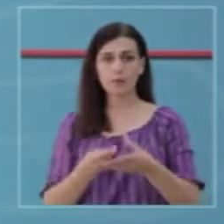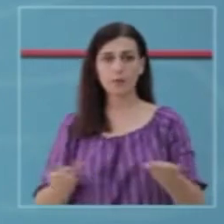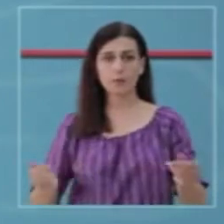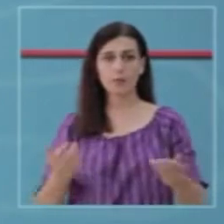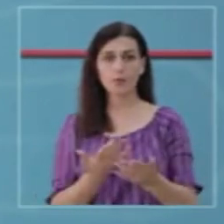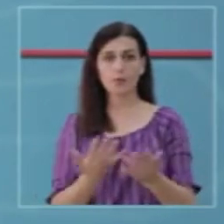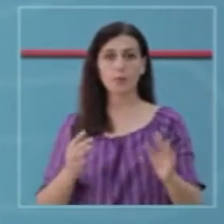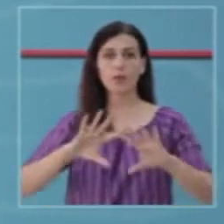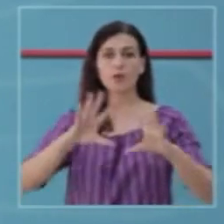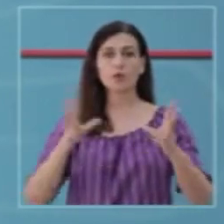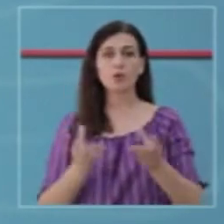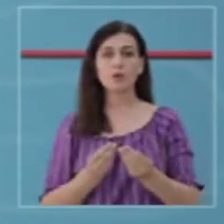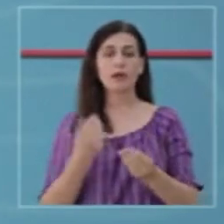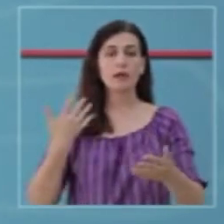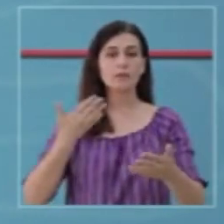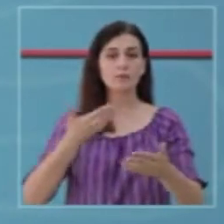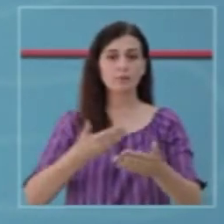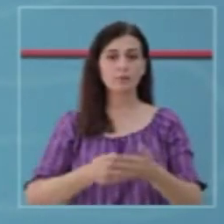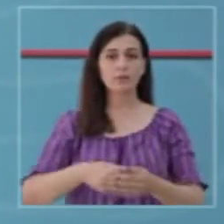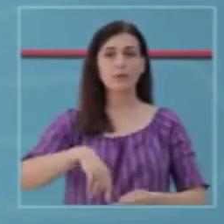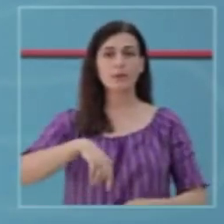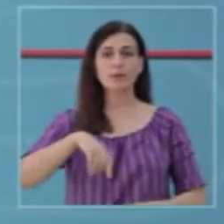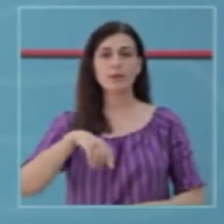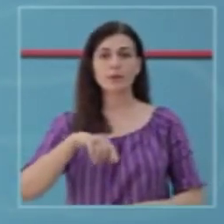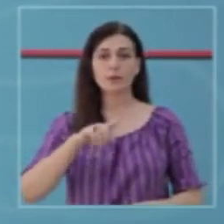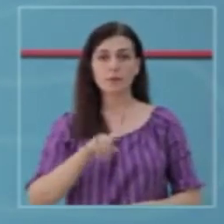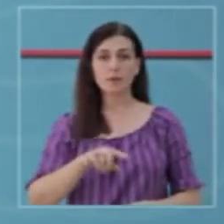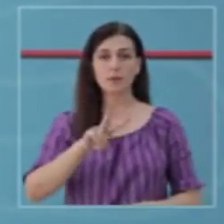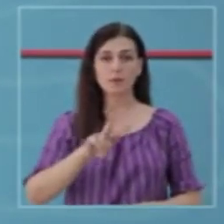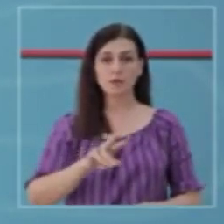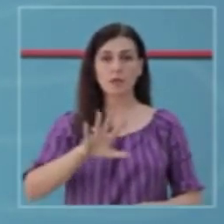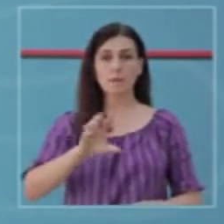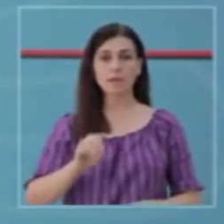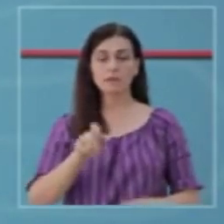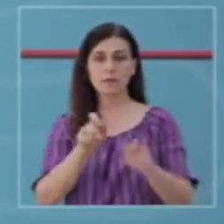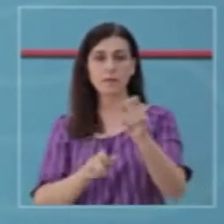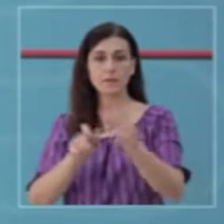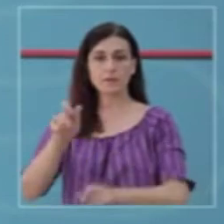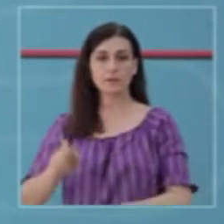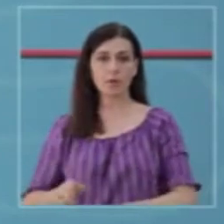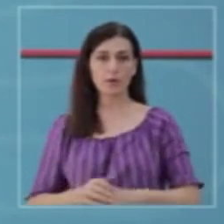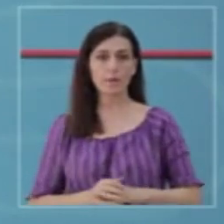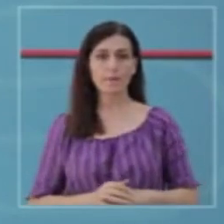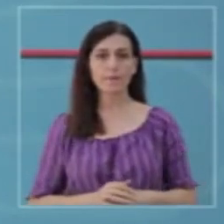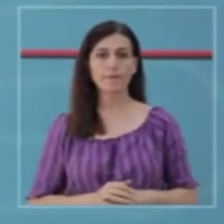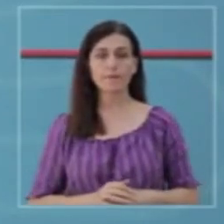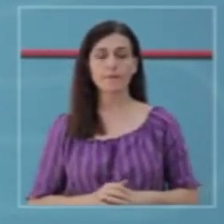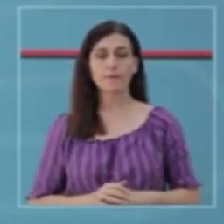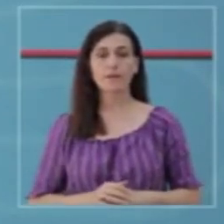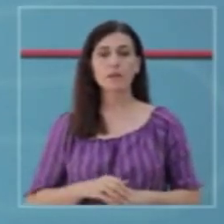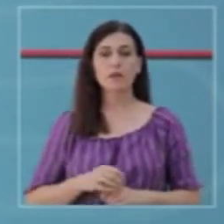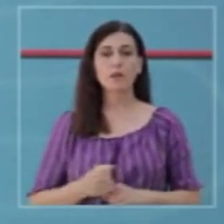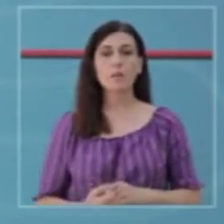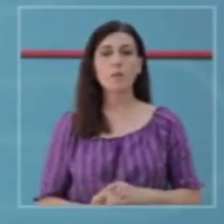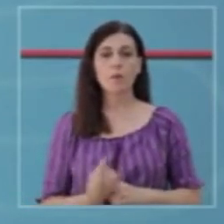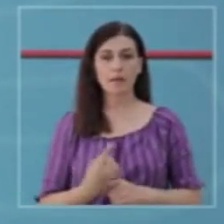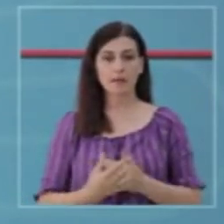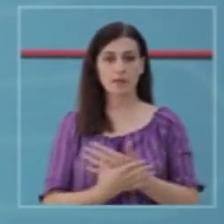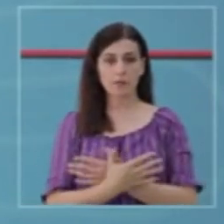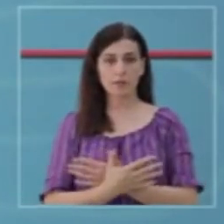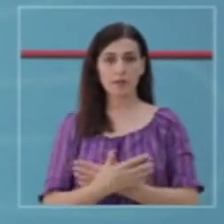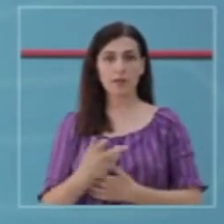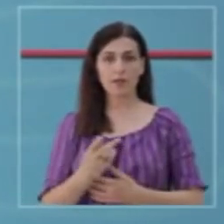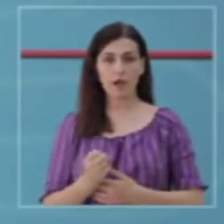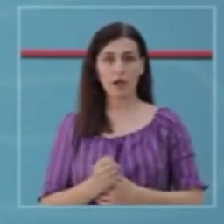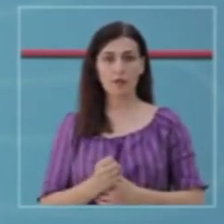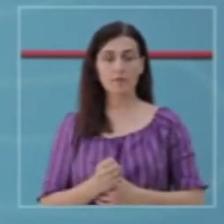e çuar në 1250 numrin e të shëruarve që nga fillimi i epidemisë. Në vendin tonë,